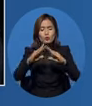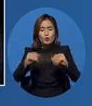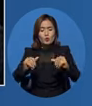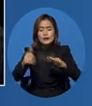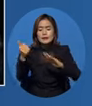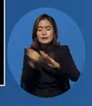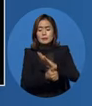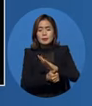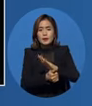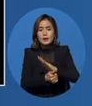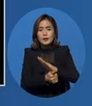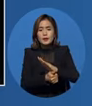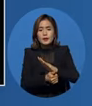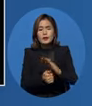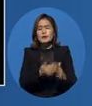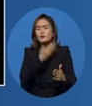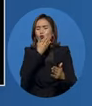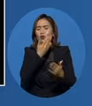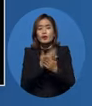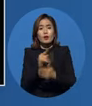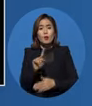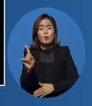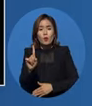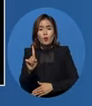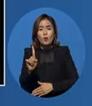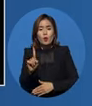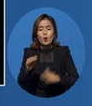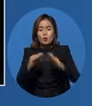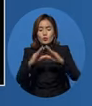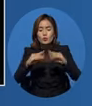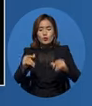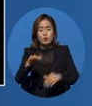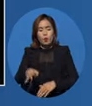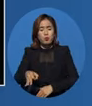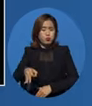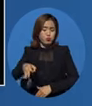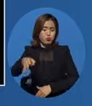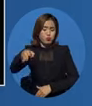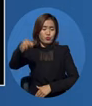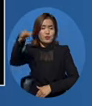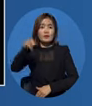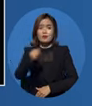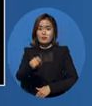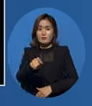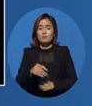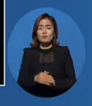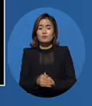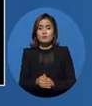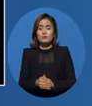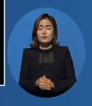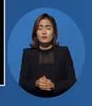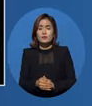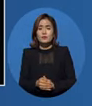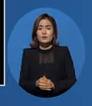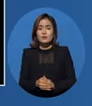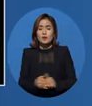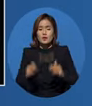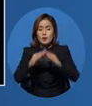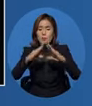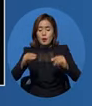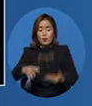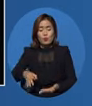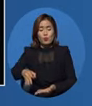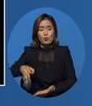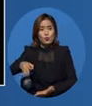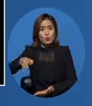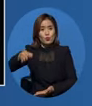예 가장 중요한 지점이 부동산 값이 너무 올라 온 겁니다 급등한 거거든요 그렇게 병상 값이 급등을